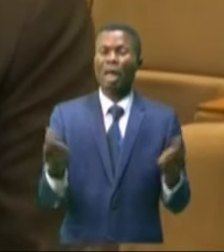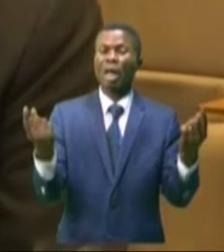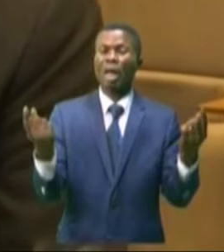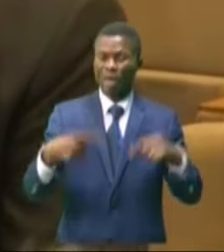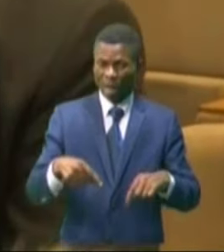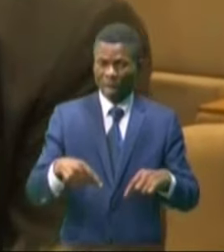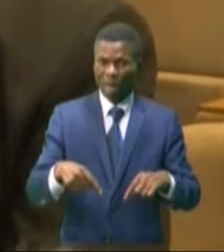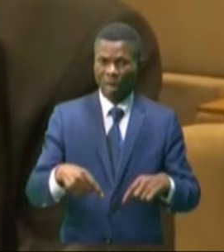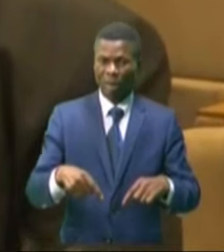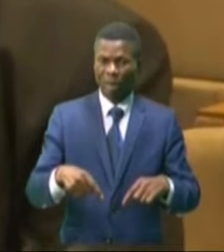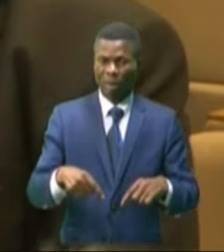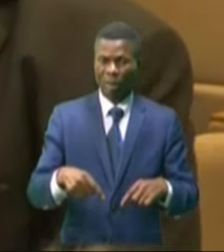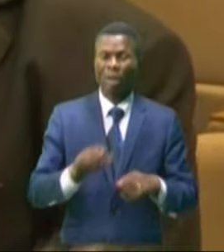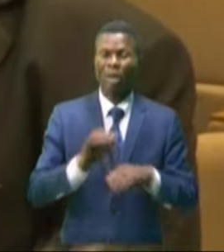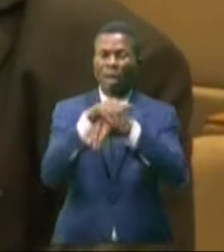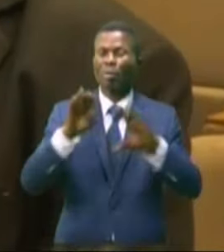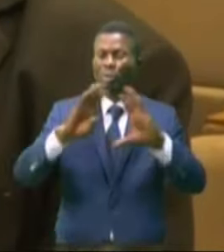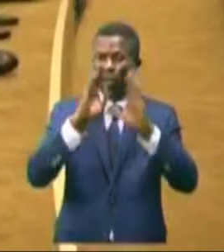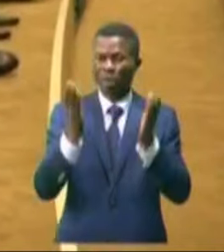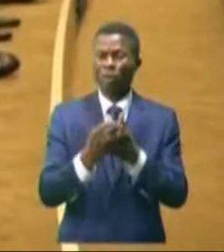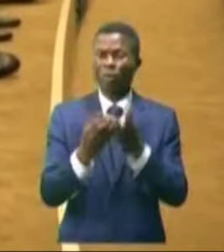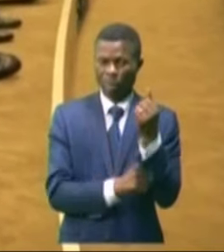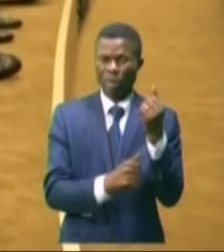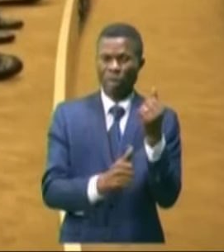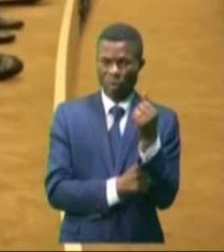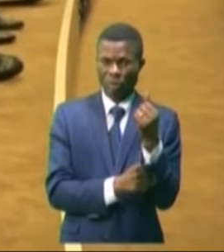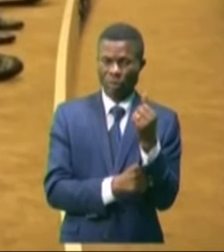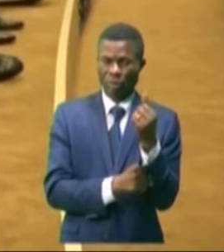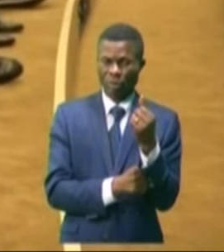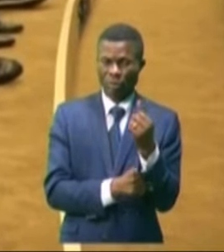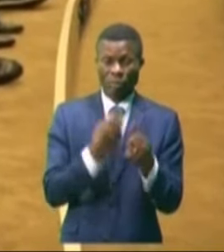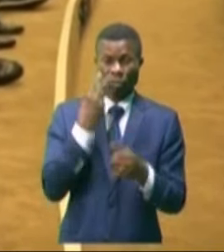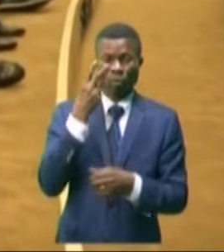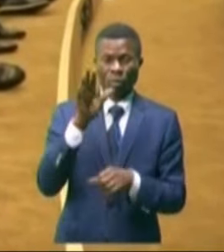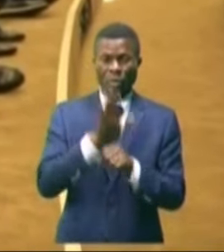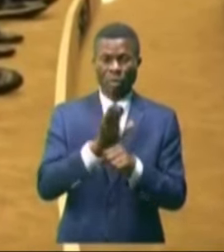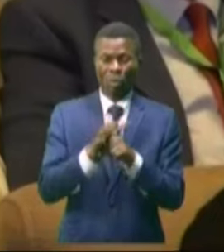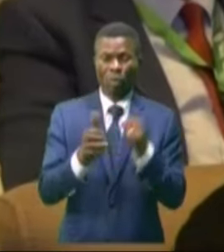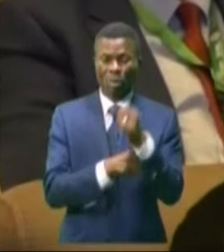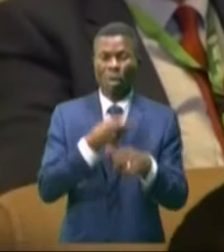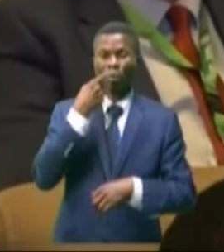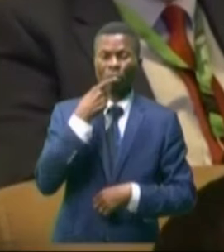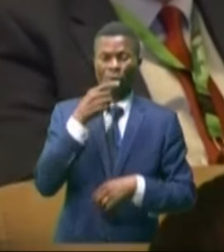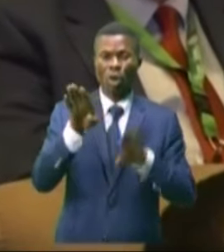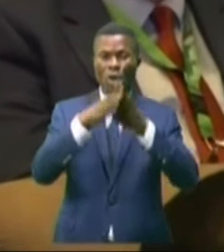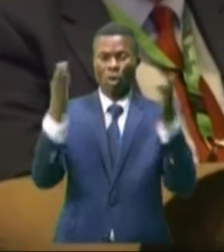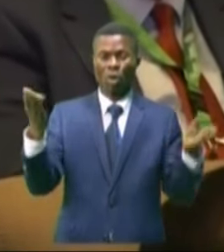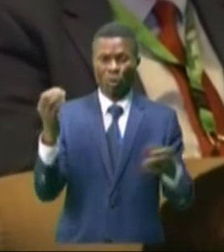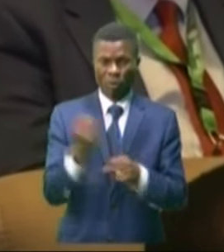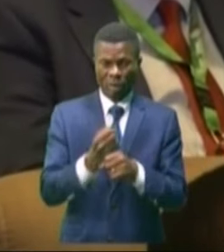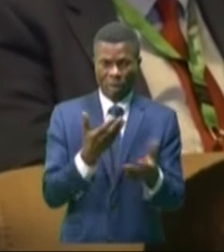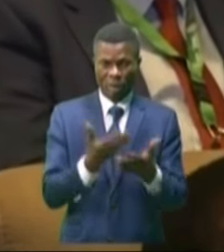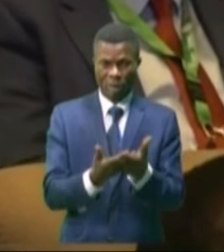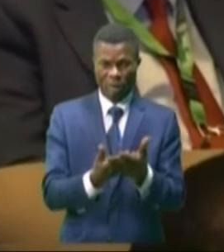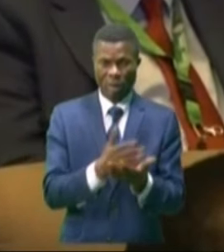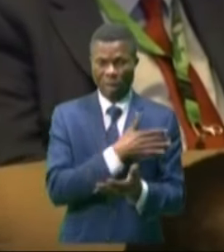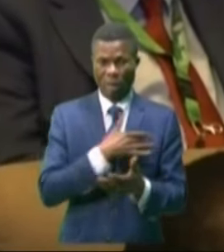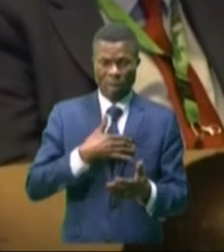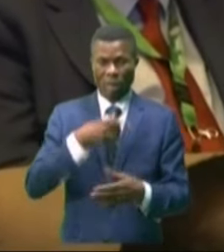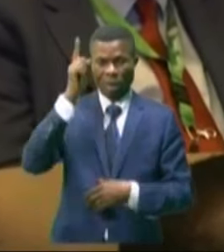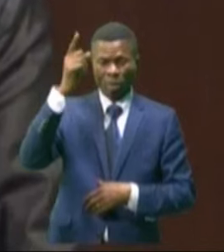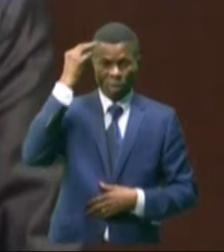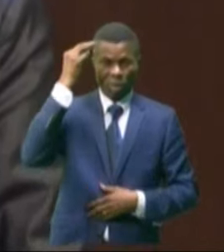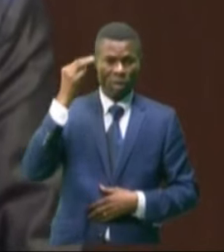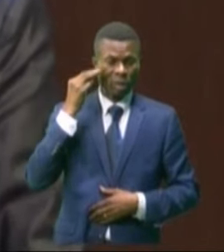la participation de tout le monde. On note plusieurs intervenants à l'ouverture des travaux. Au nom de la Première ministre,